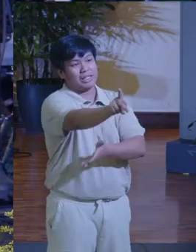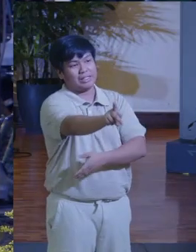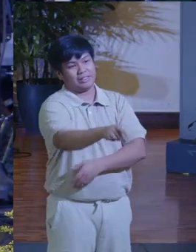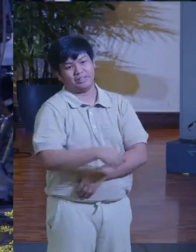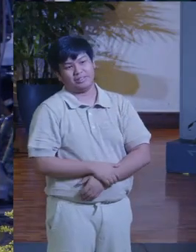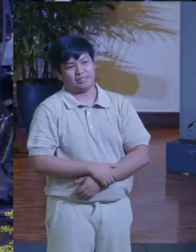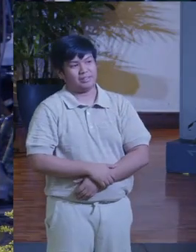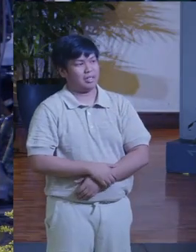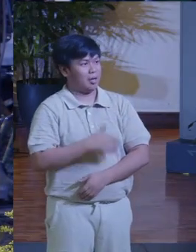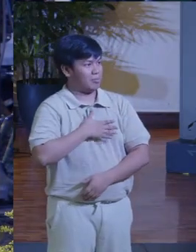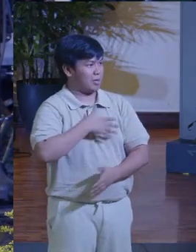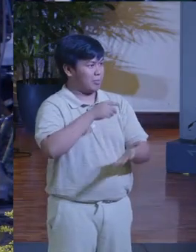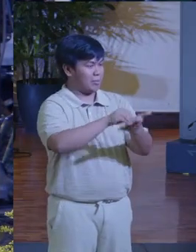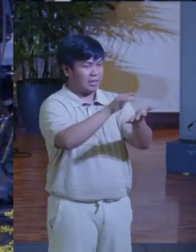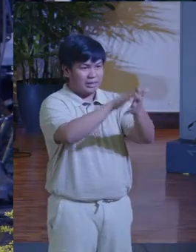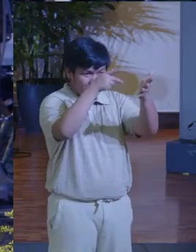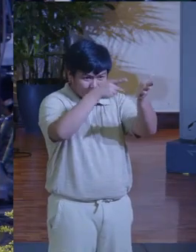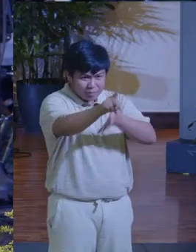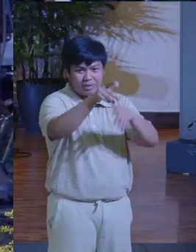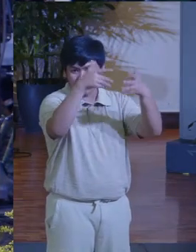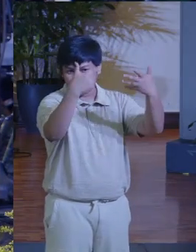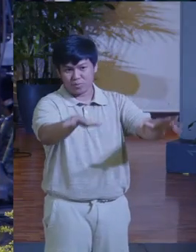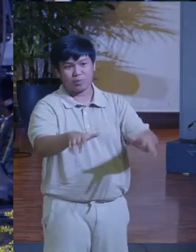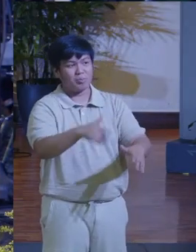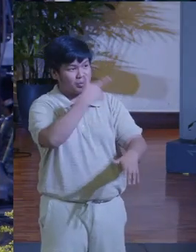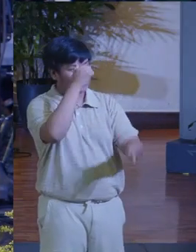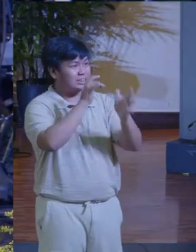Bayad na ako kasi pinagbayaran na niya eh.